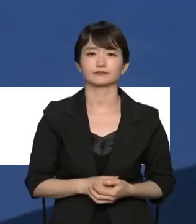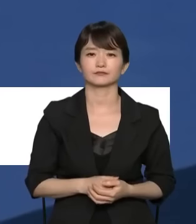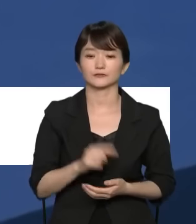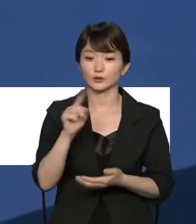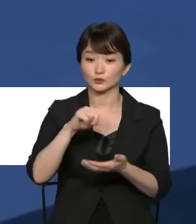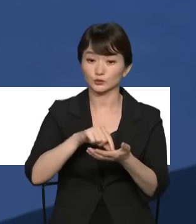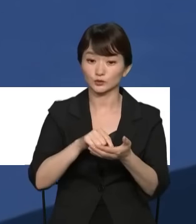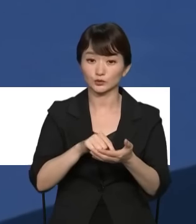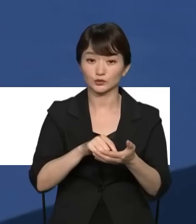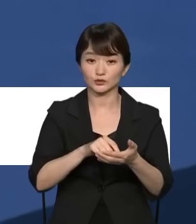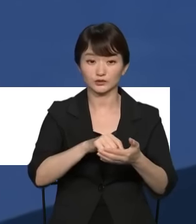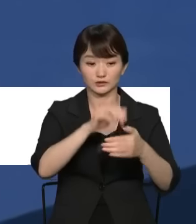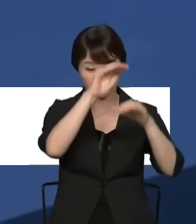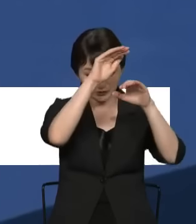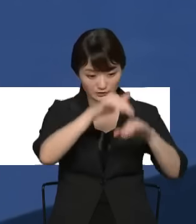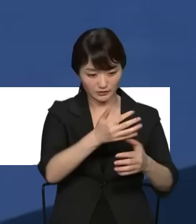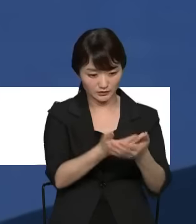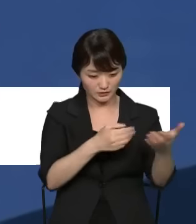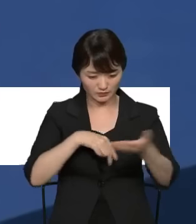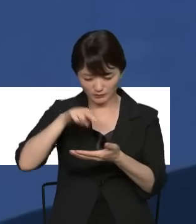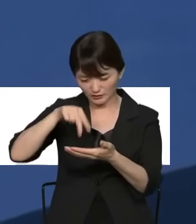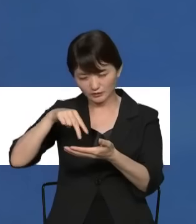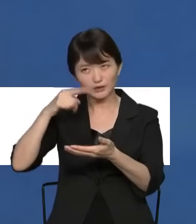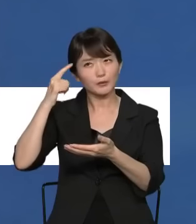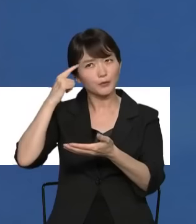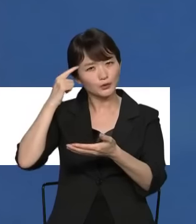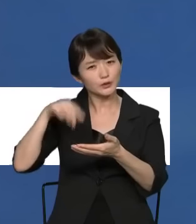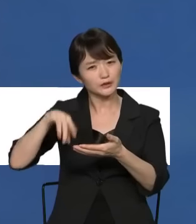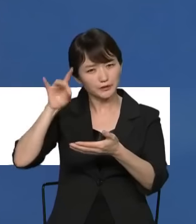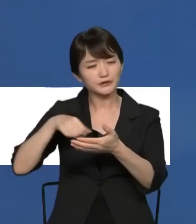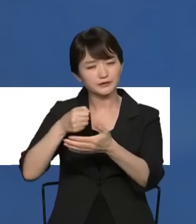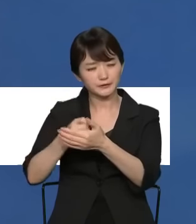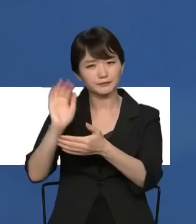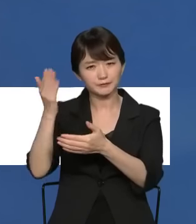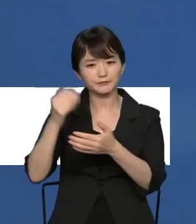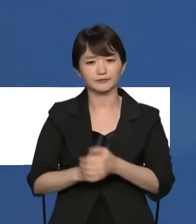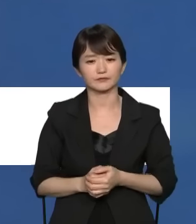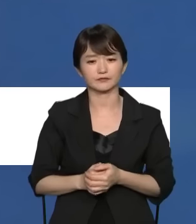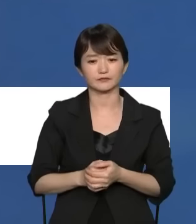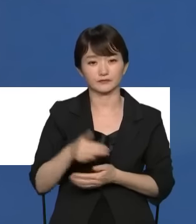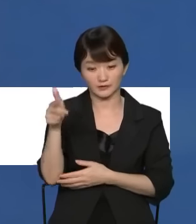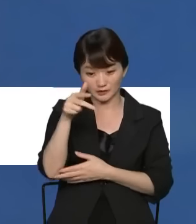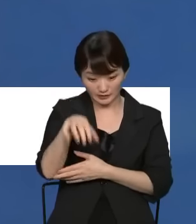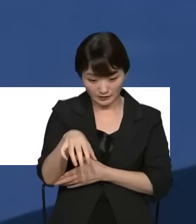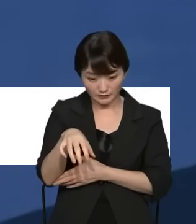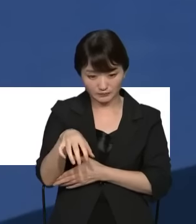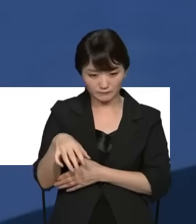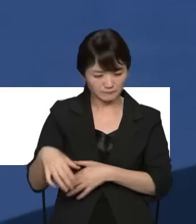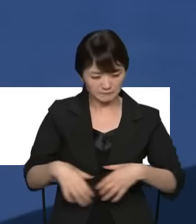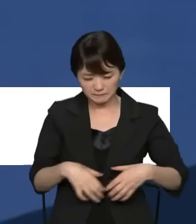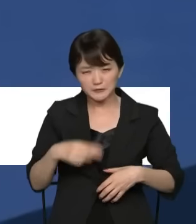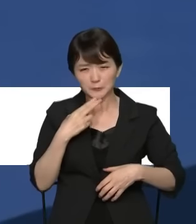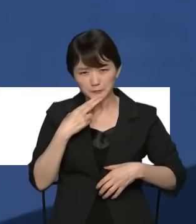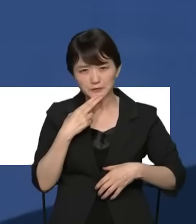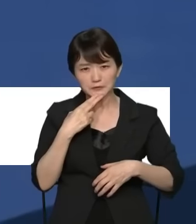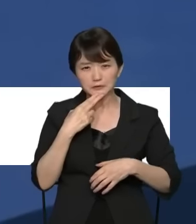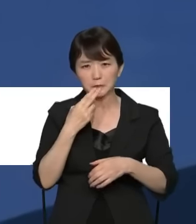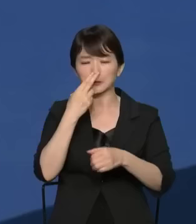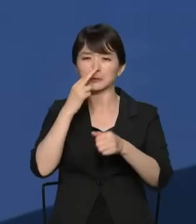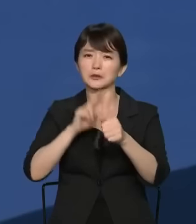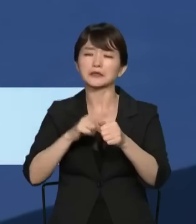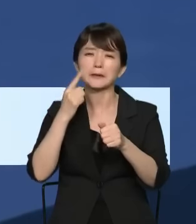시나리오를 맨 처음 읽을 때부터 제 머릿속에는 그렇게 잡히는 것 같아요. 그리고 나서 현장에서는 주저없이 여러 가지 시도를 많이 하거든요. 이거는 좀 이상하지 않나라는